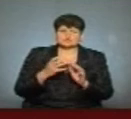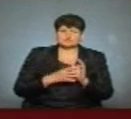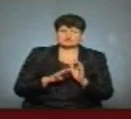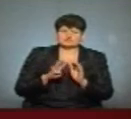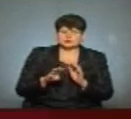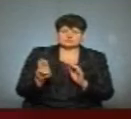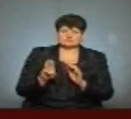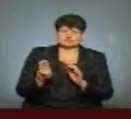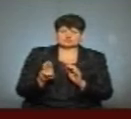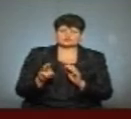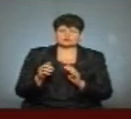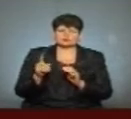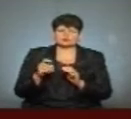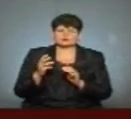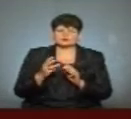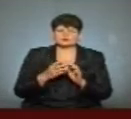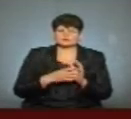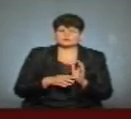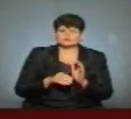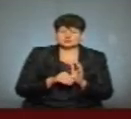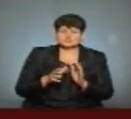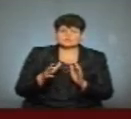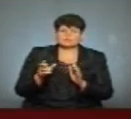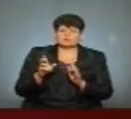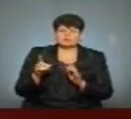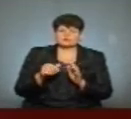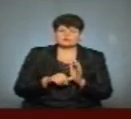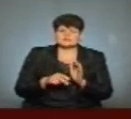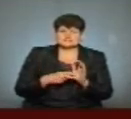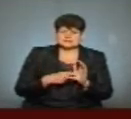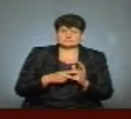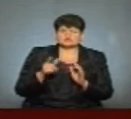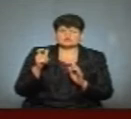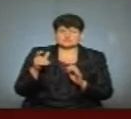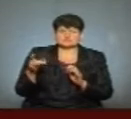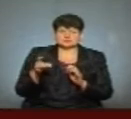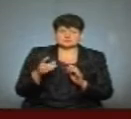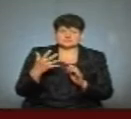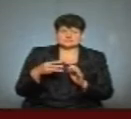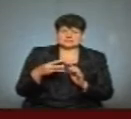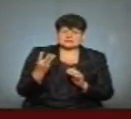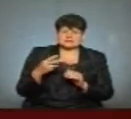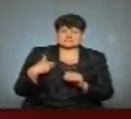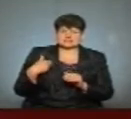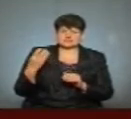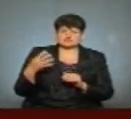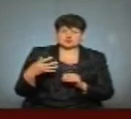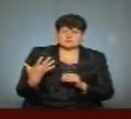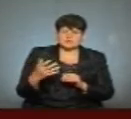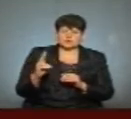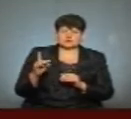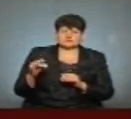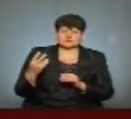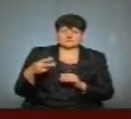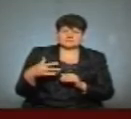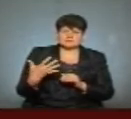194, Шумському – 136, у місті Тернополі – 100, Бучицькому – 67, у Чортківському – 53, Заліщицькому – 45, Козівському